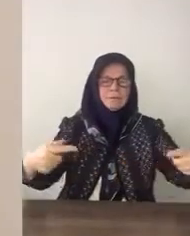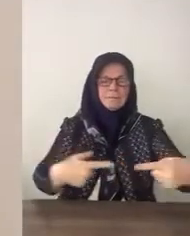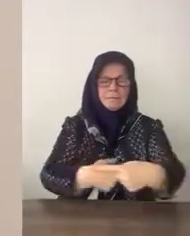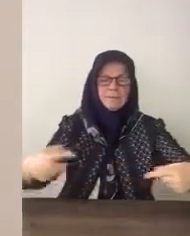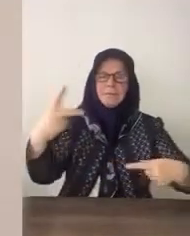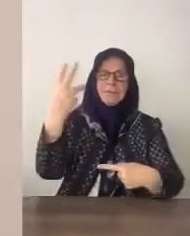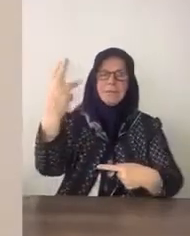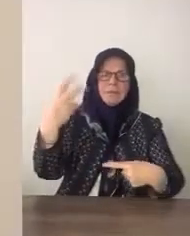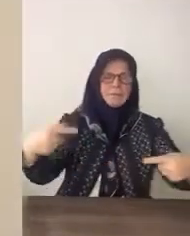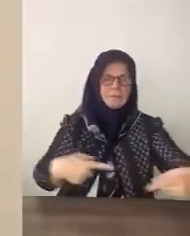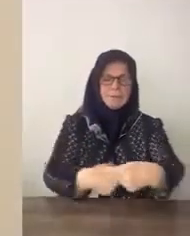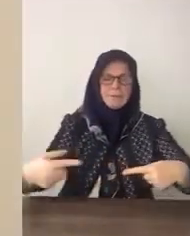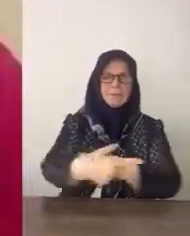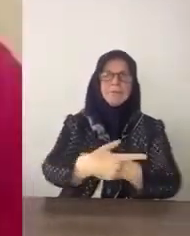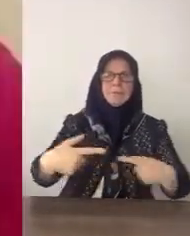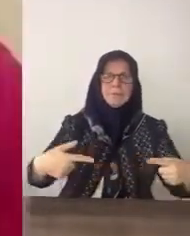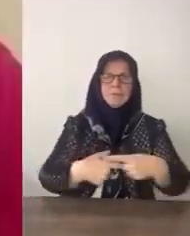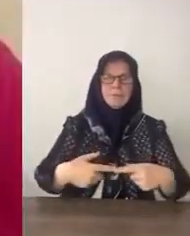Deneyimize geçelim.